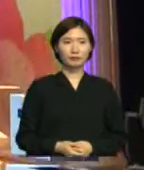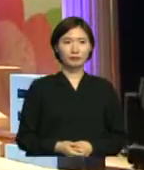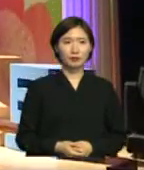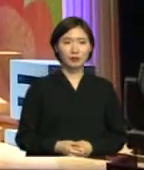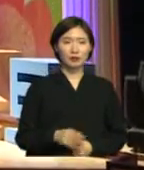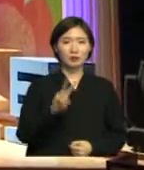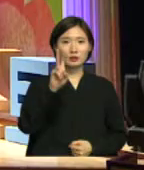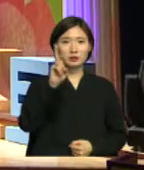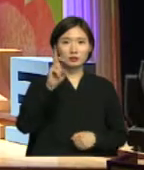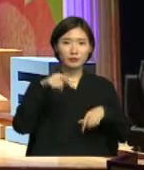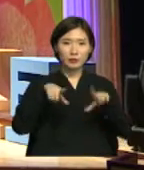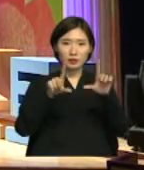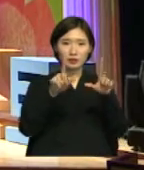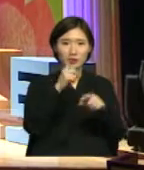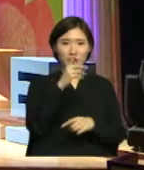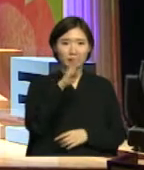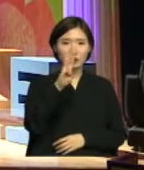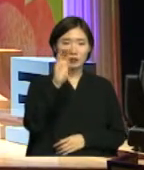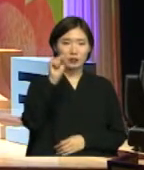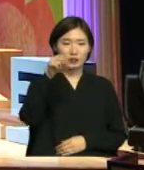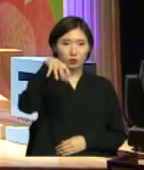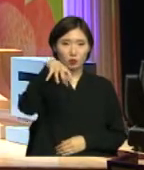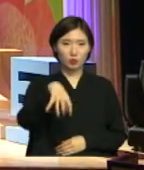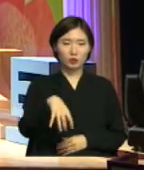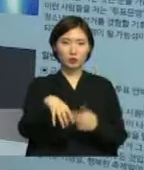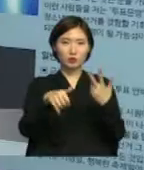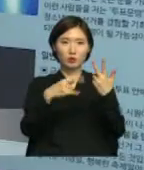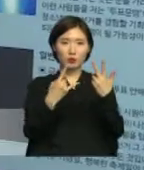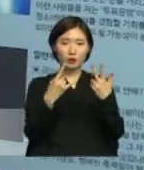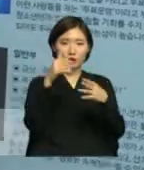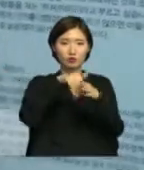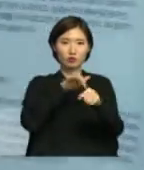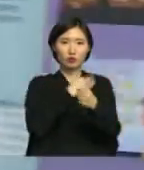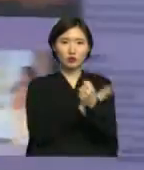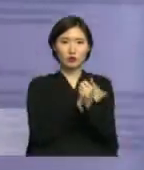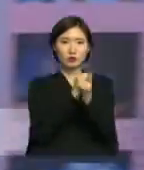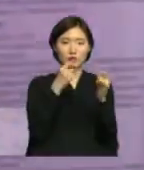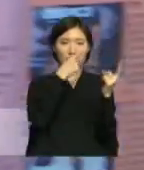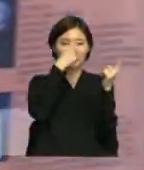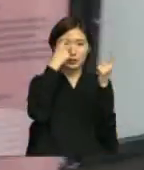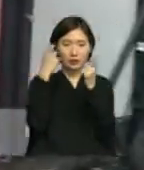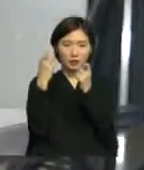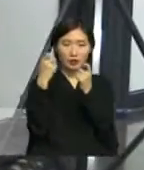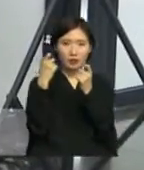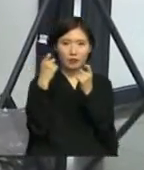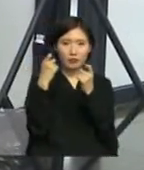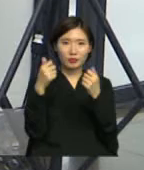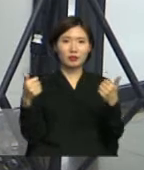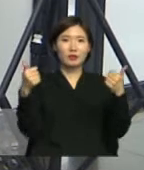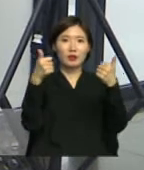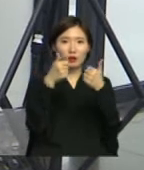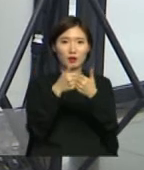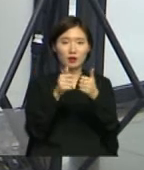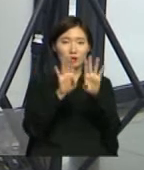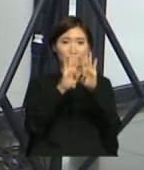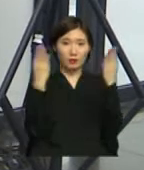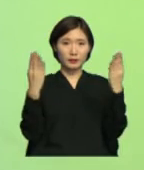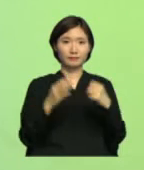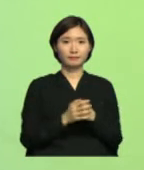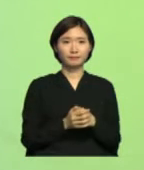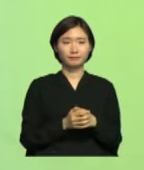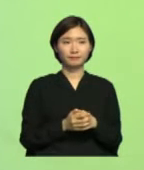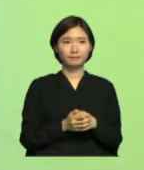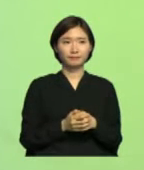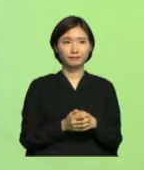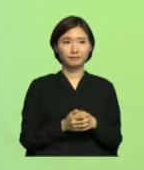지난 12일 KBS 아트홀에서 제7회 유권자의 날 기념 강연 콘테스트 결선 무대가 개최됐습니다.